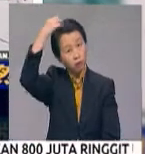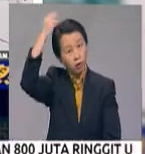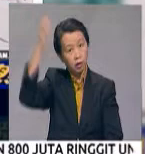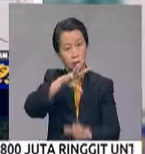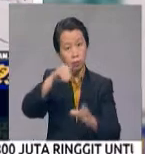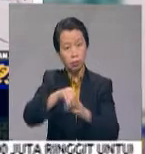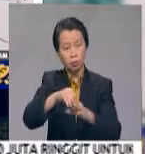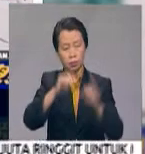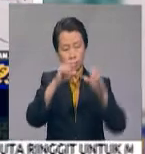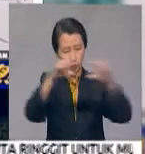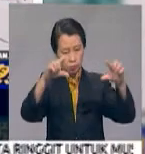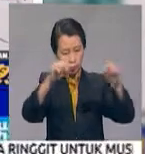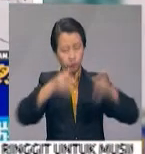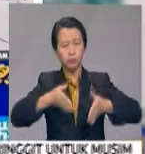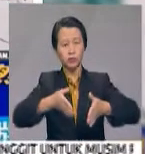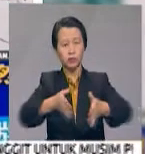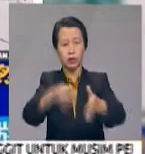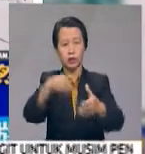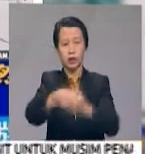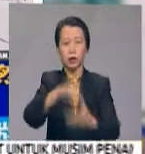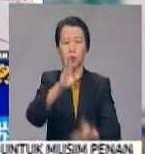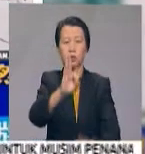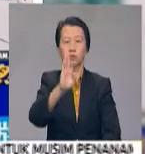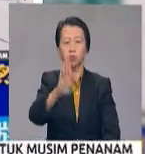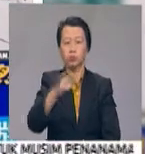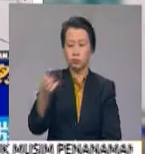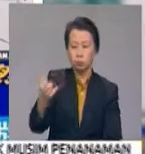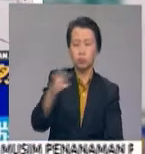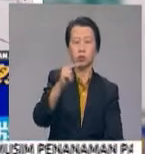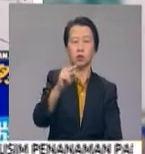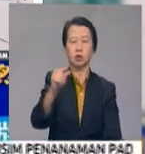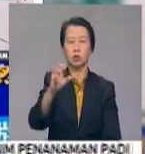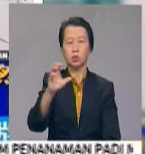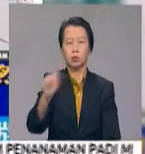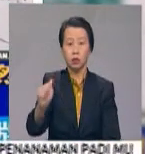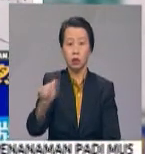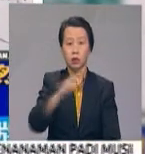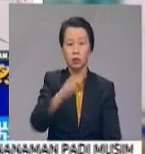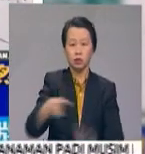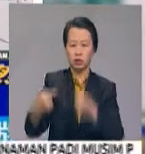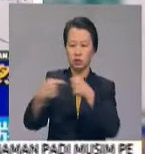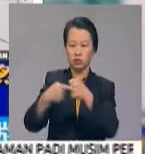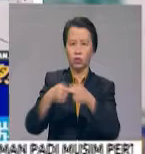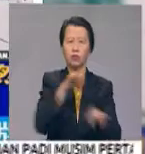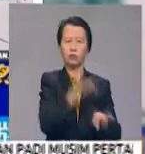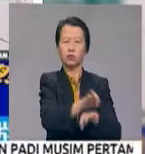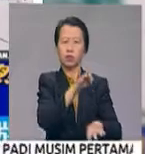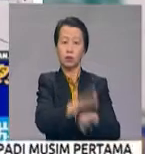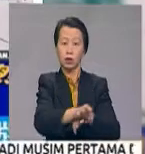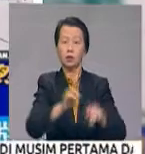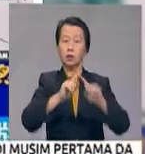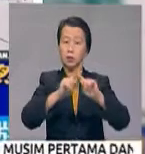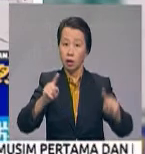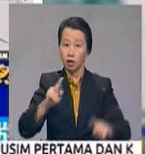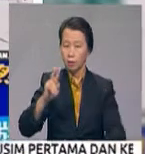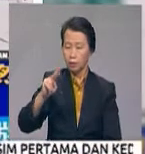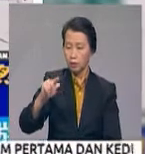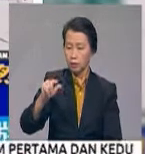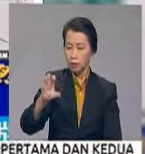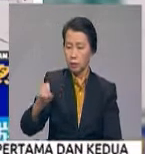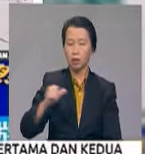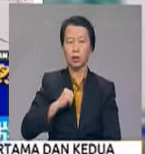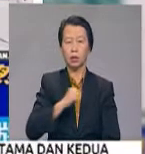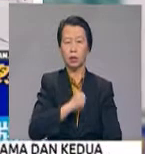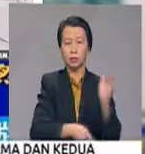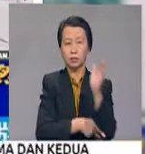tanda Jalan dimuat naik dalam Facebook ng korming superfans yang didakwa fitnah bagaimanapun korming yang juga ahli